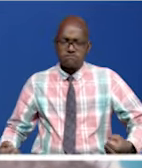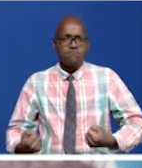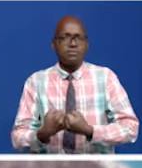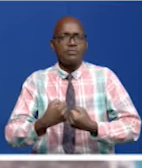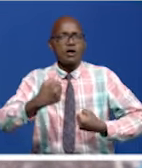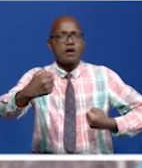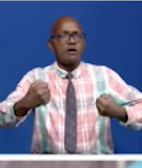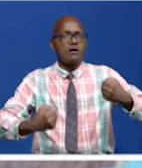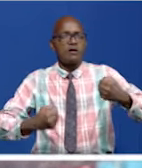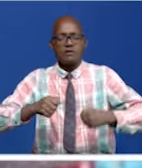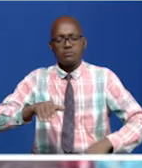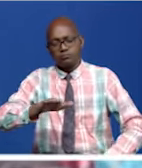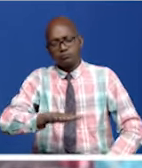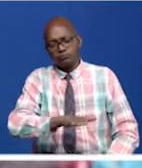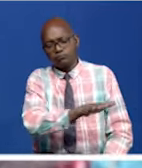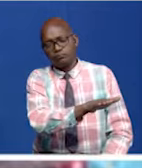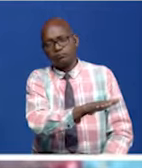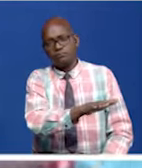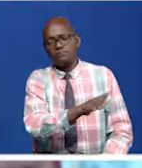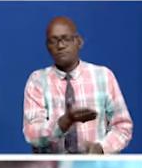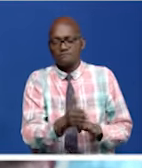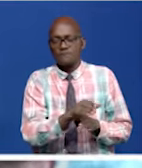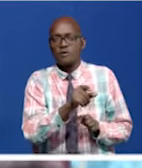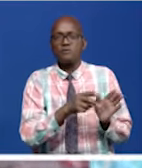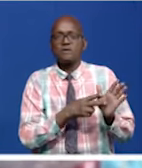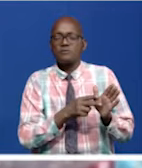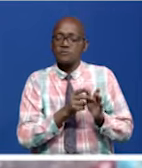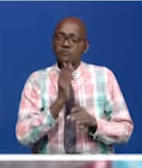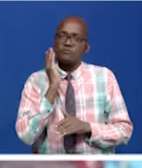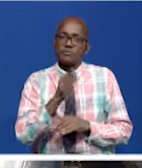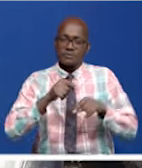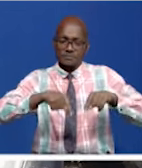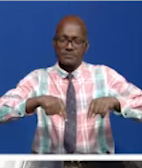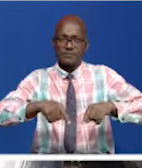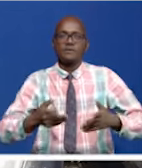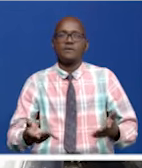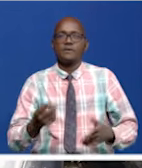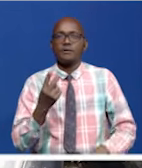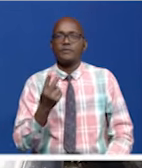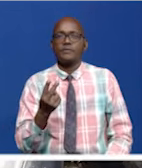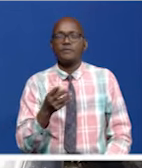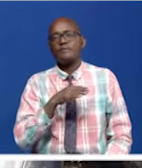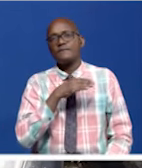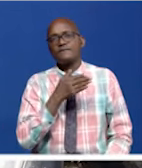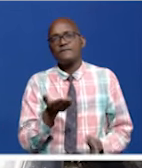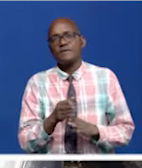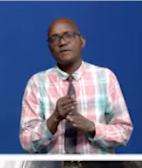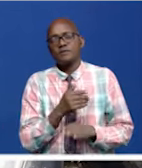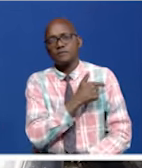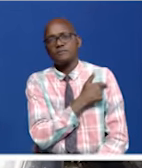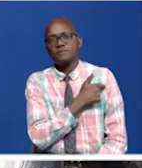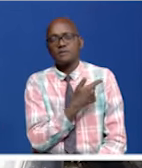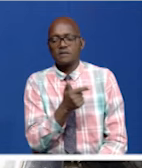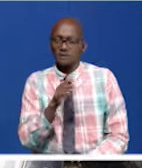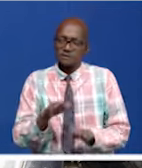limeegeshwa Kando ya barabara Na kupelekea vifo vya Watu Saba papo hapo na wengine wawili waliofia katika hospitali ya rufaa